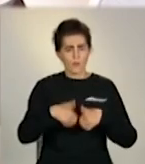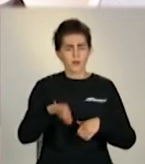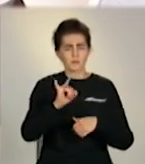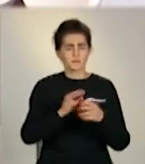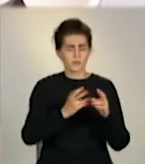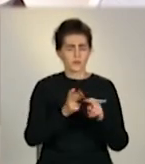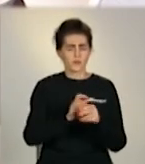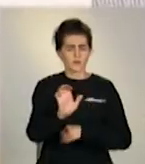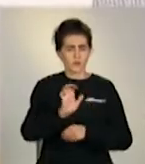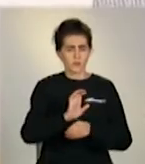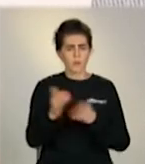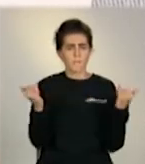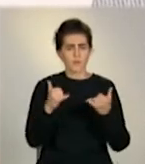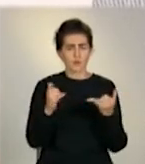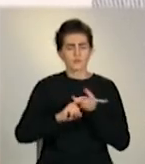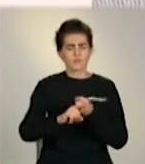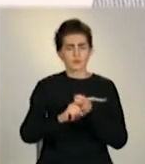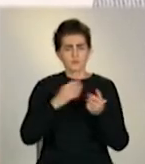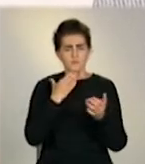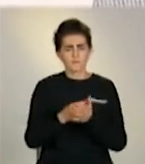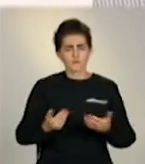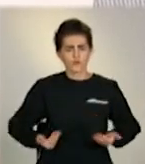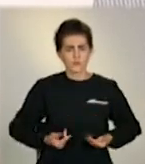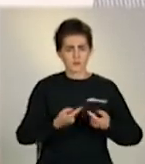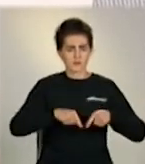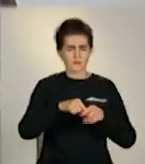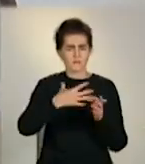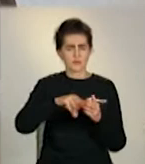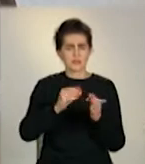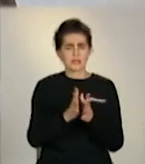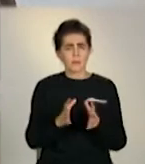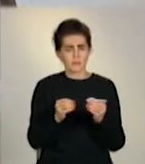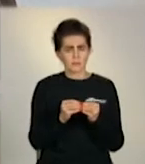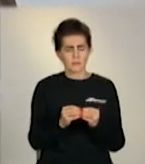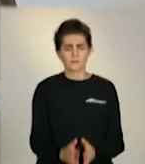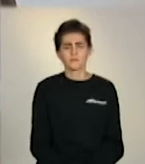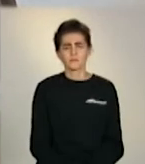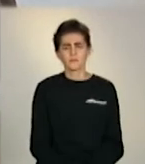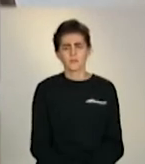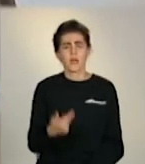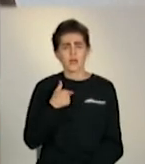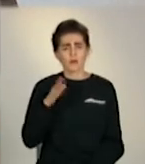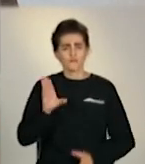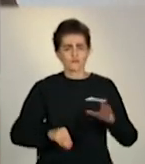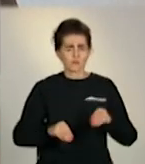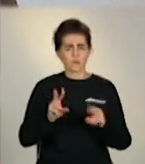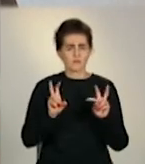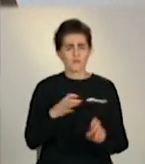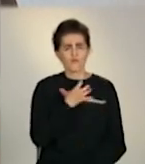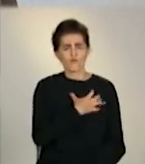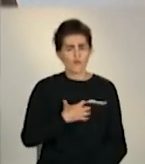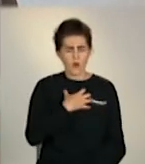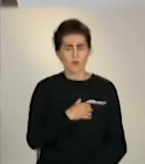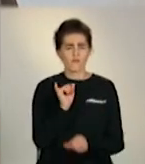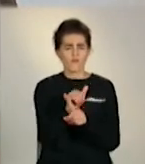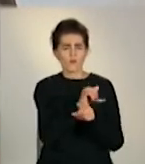металургійним підприємством своє життя зв'язала й родина фронтовика. Ми вважаємо це дуже важливим відвідати